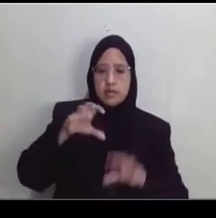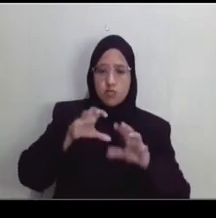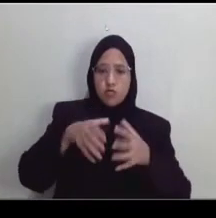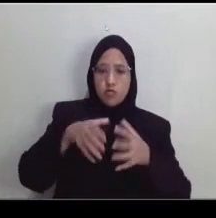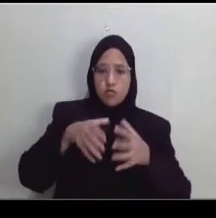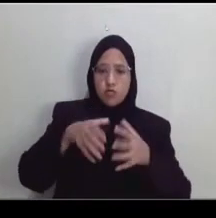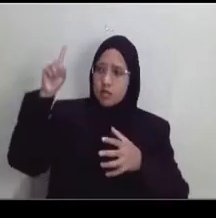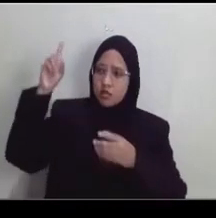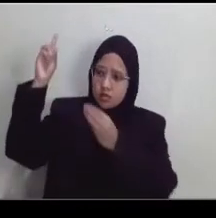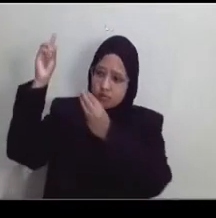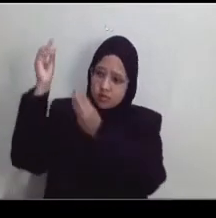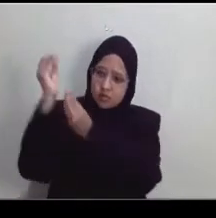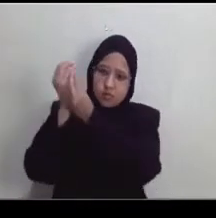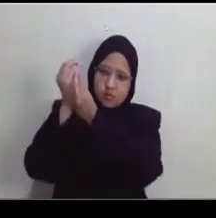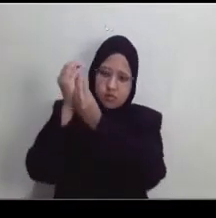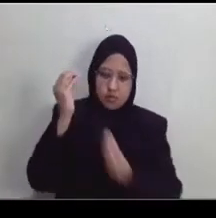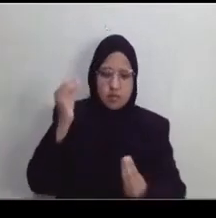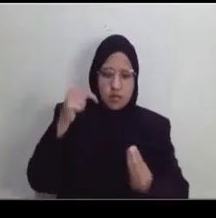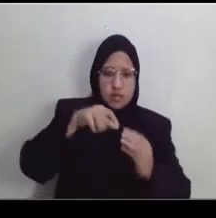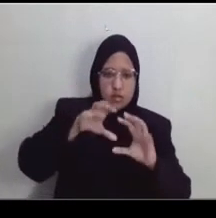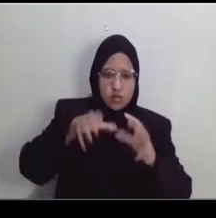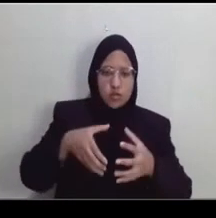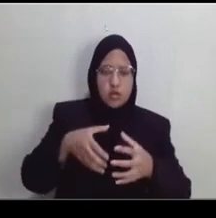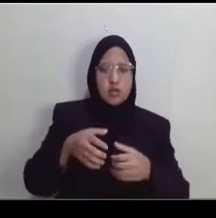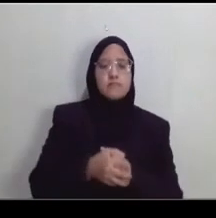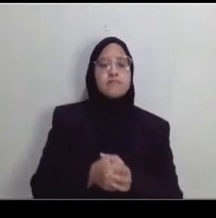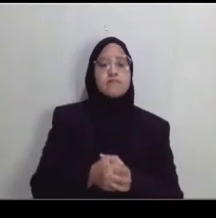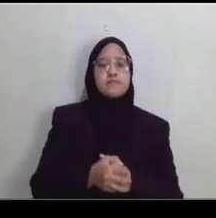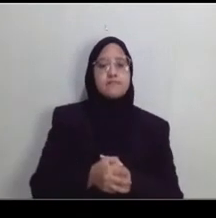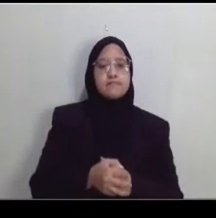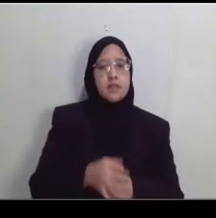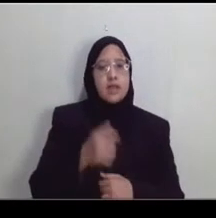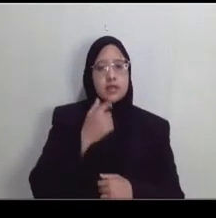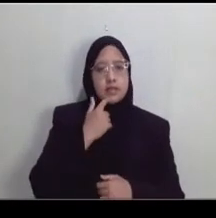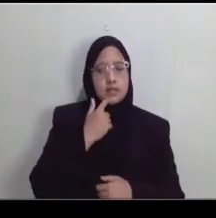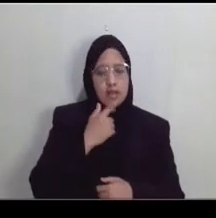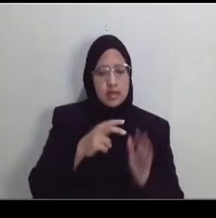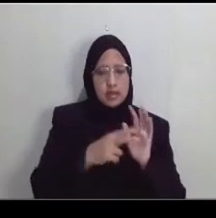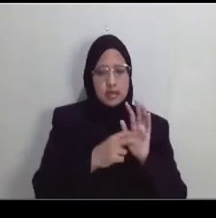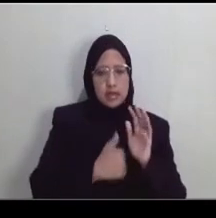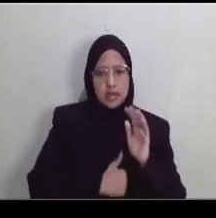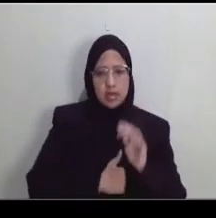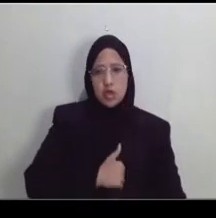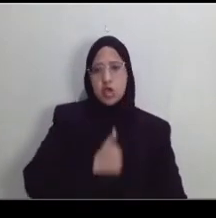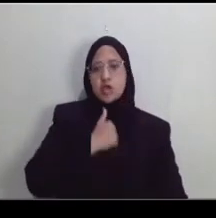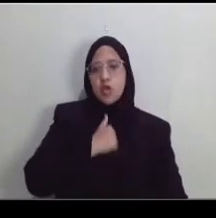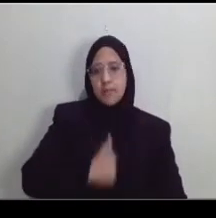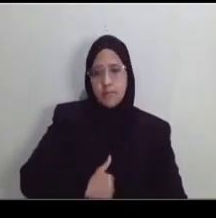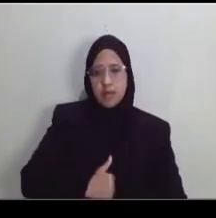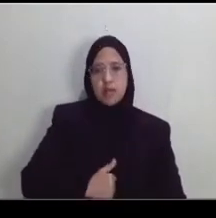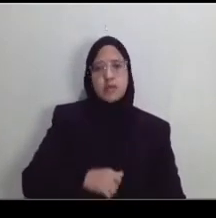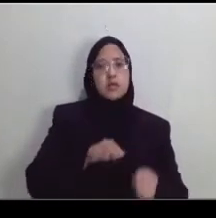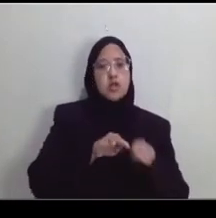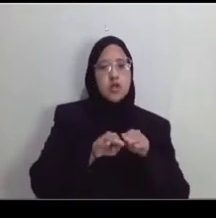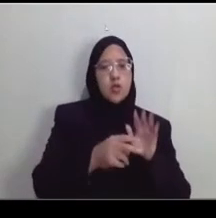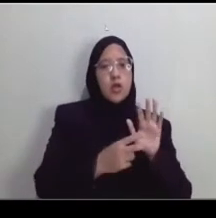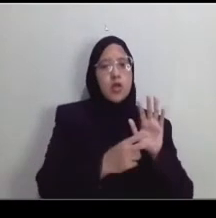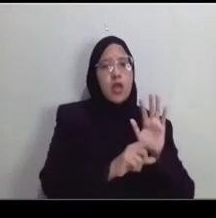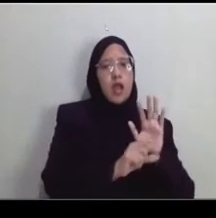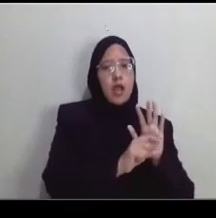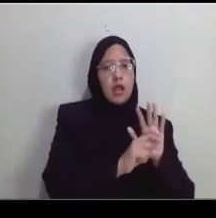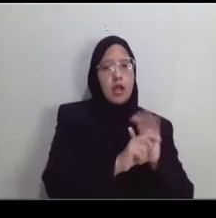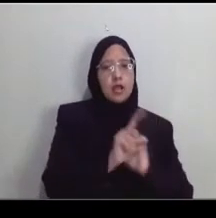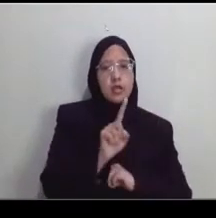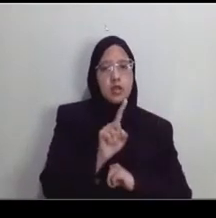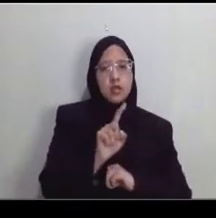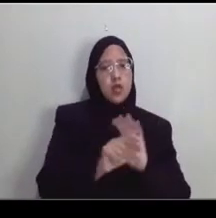prinsip kepantasan dan kesopanan butir penerapan angka 1 dan angka du Sapta karsah